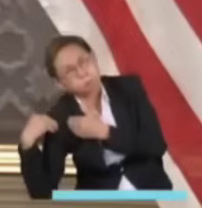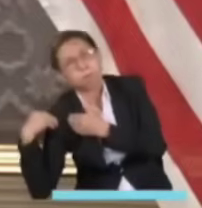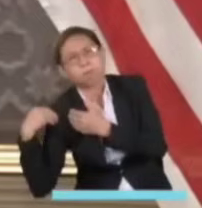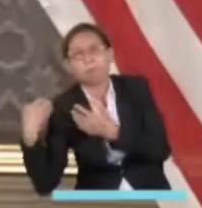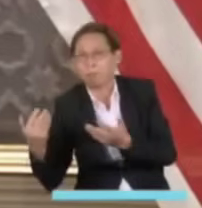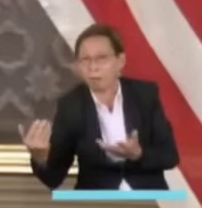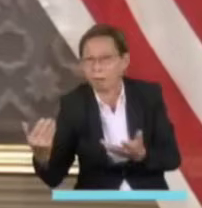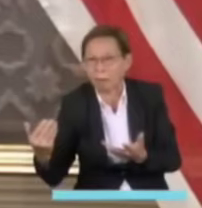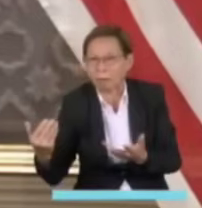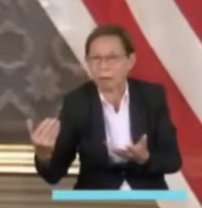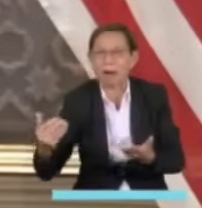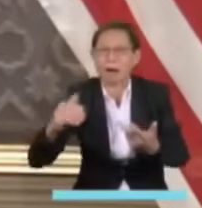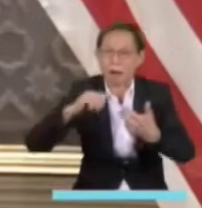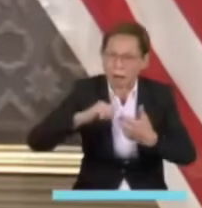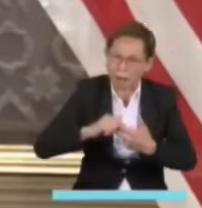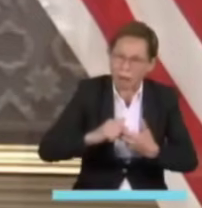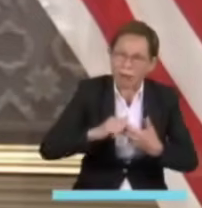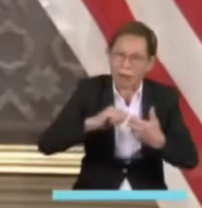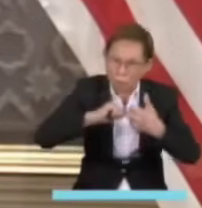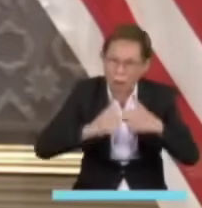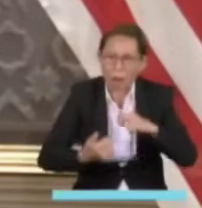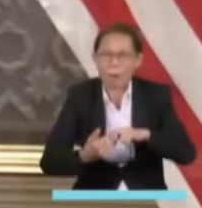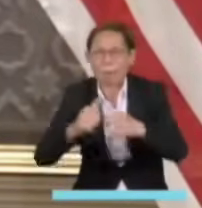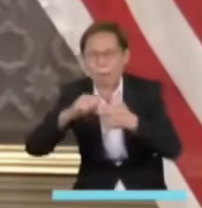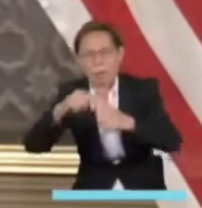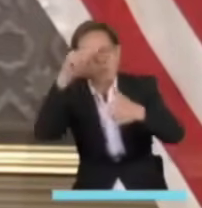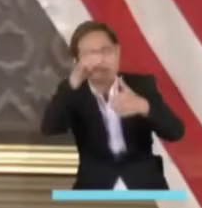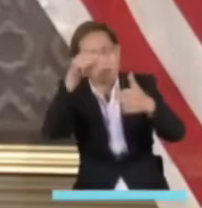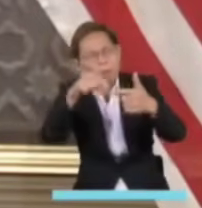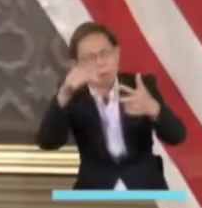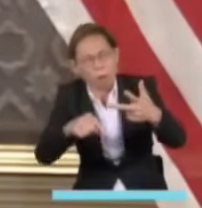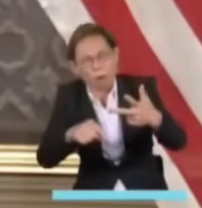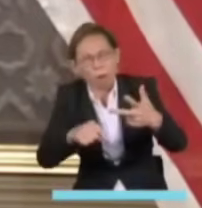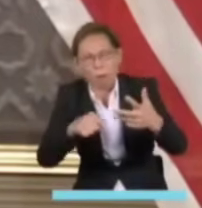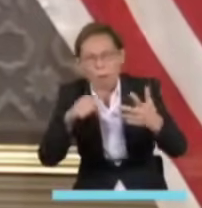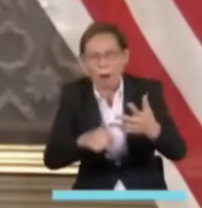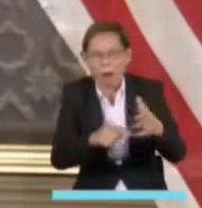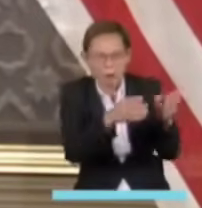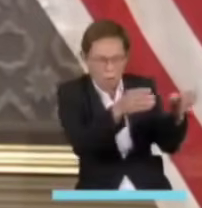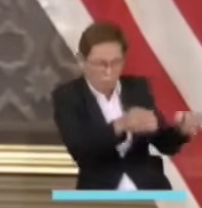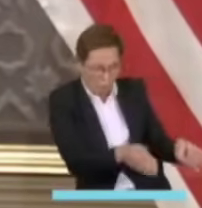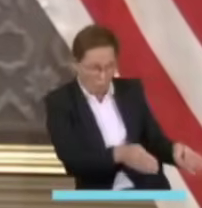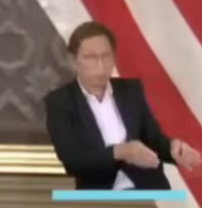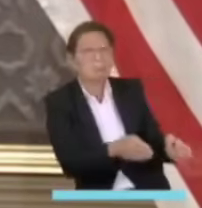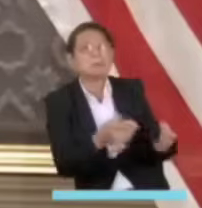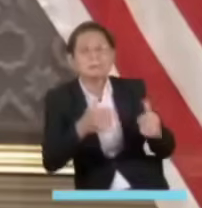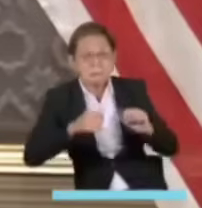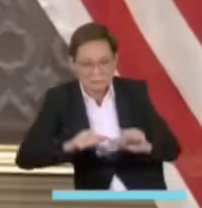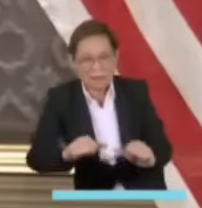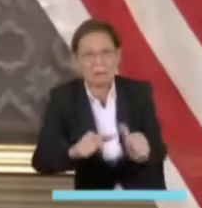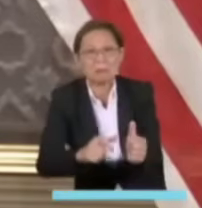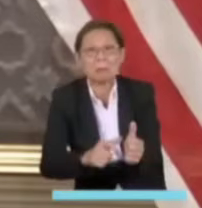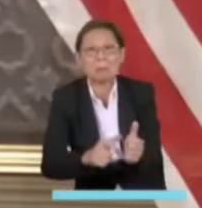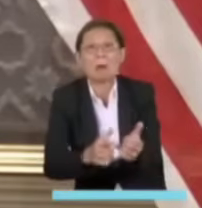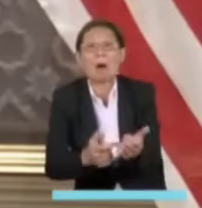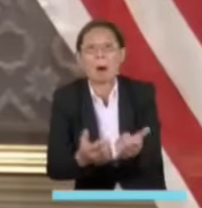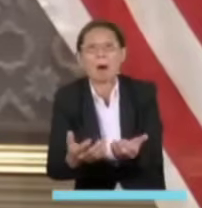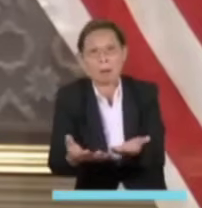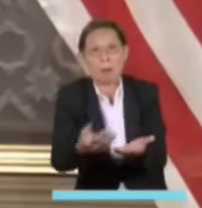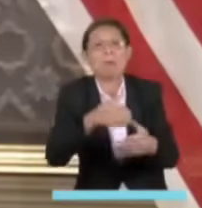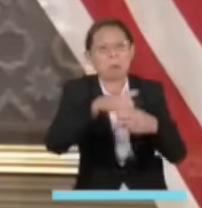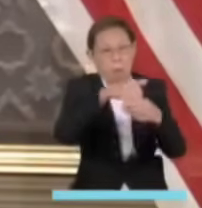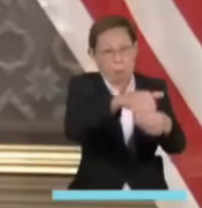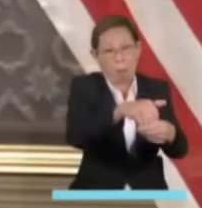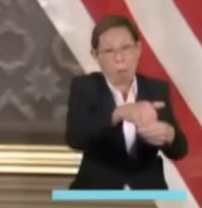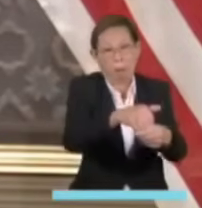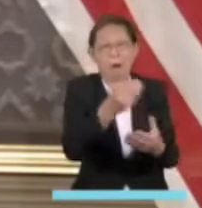dengan kerana fail beberapa kerat manusia yang masih mahu mengaut komisen dan